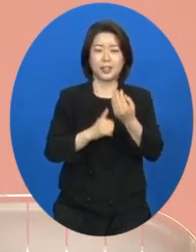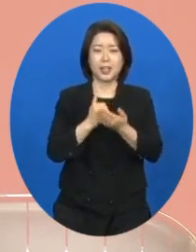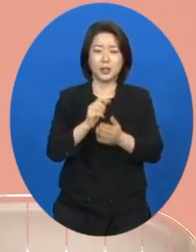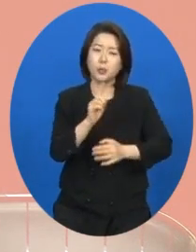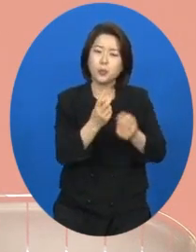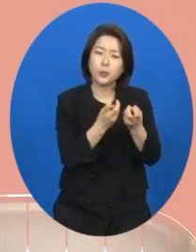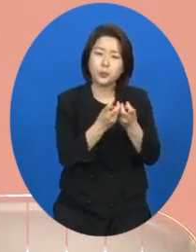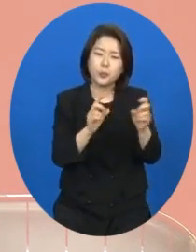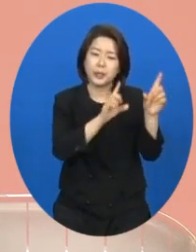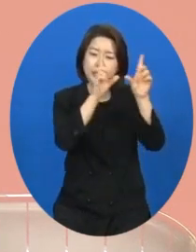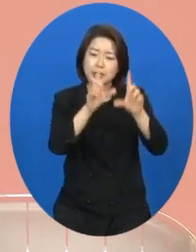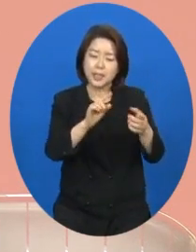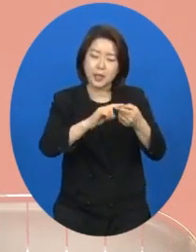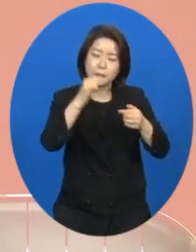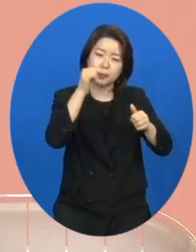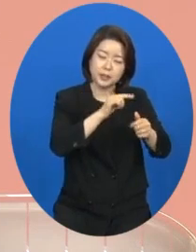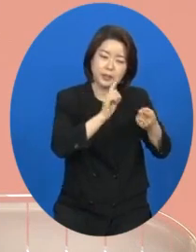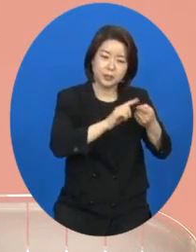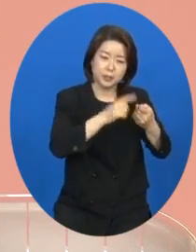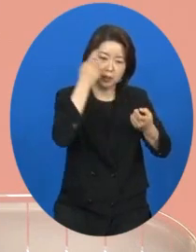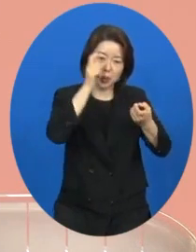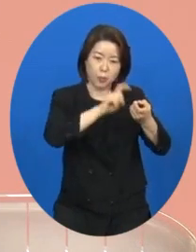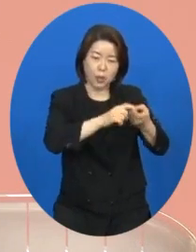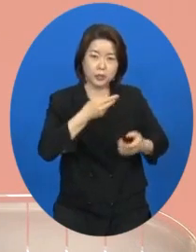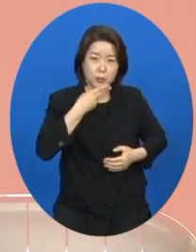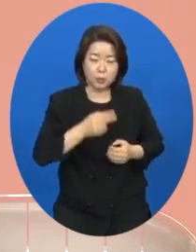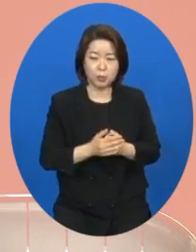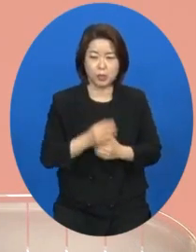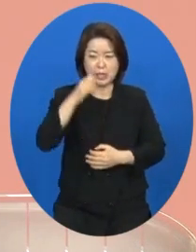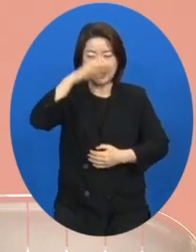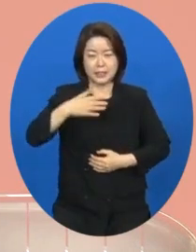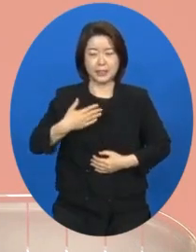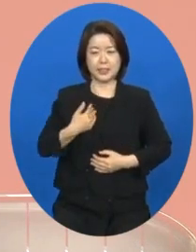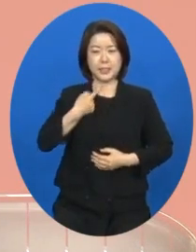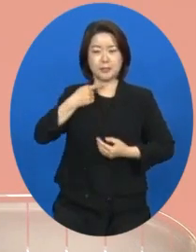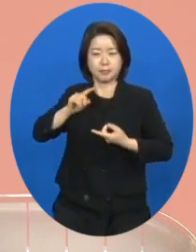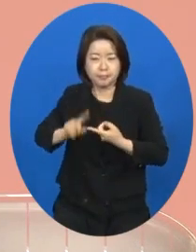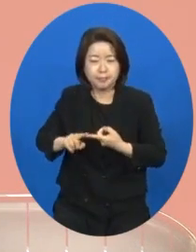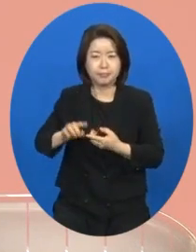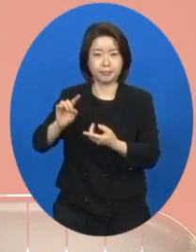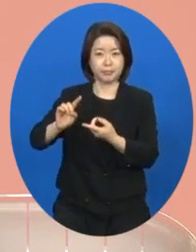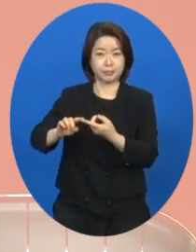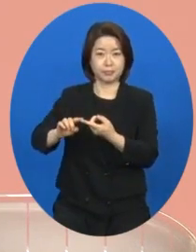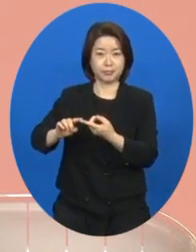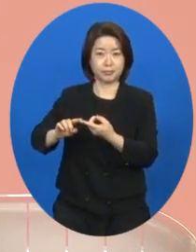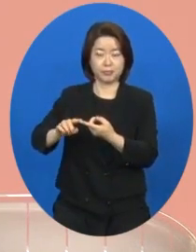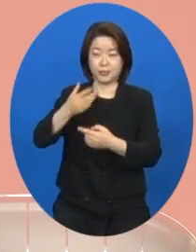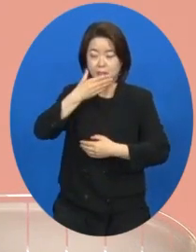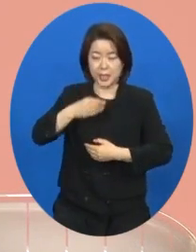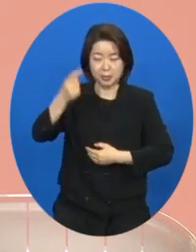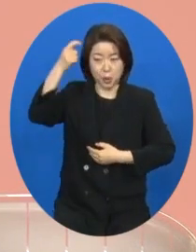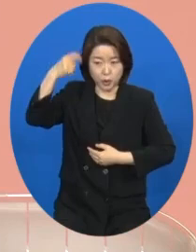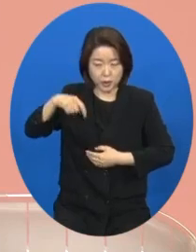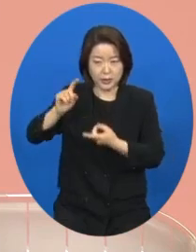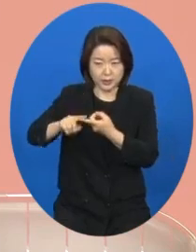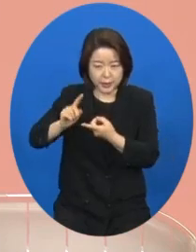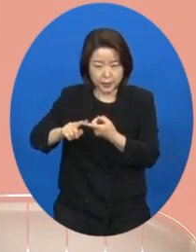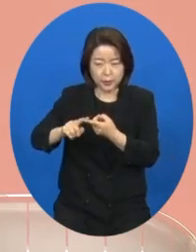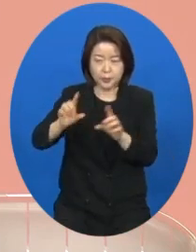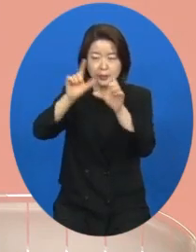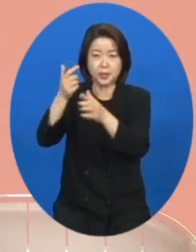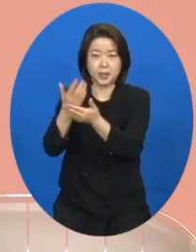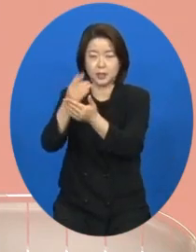것에 대해서는 관심이 없이 그저 내 마음에 들도록 그렇게 행복을 느끼도록 살게